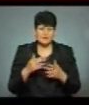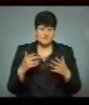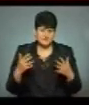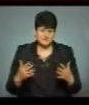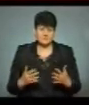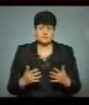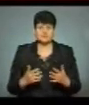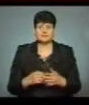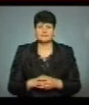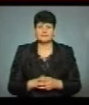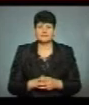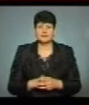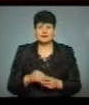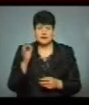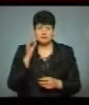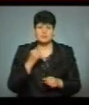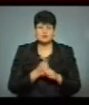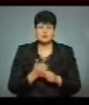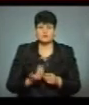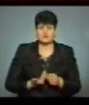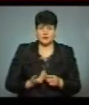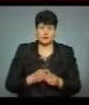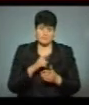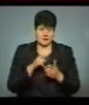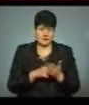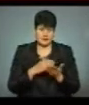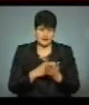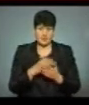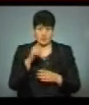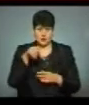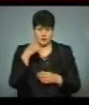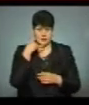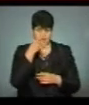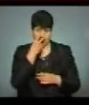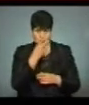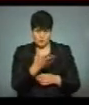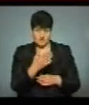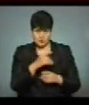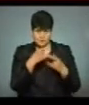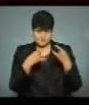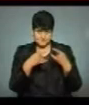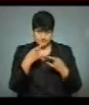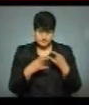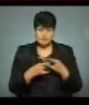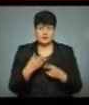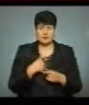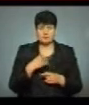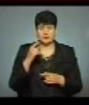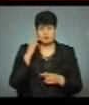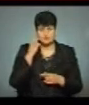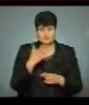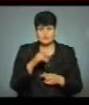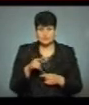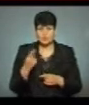інше. Нагадую, що ми працюємо наживо. Якщо у вас є запитання, номер телефону ви бачите в себе на екранах. Далі я хочу, щоб ми вичули мешканців однієї з